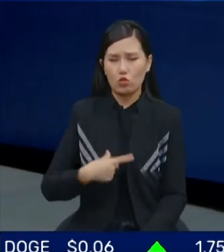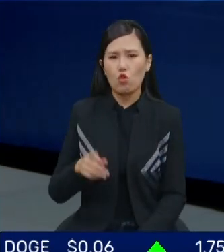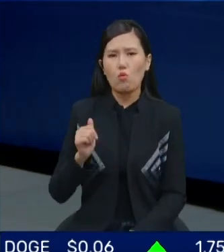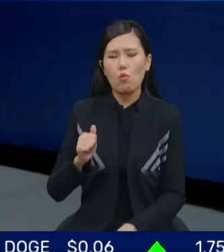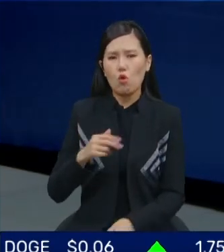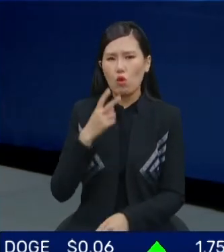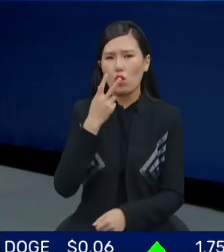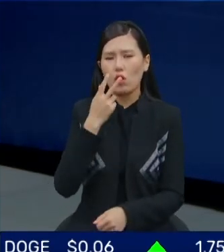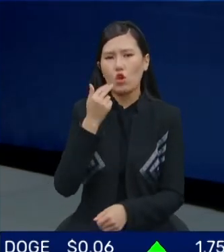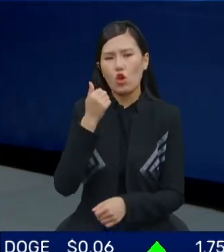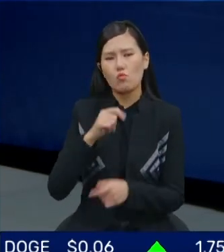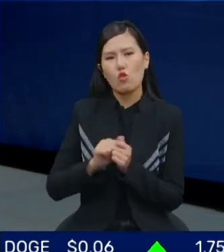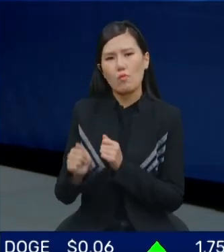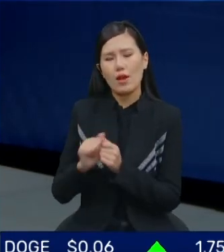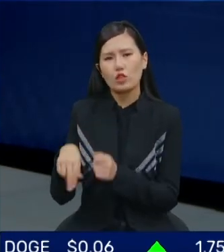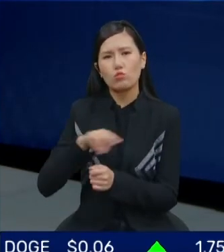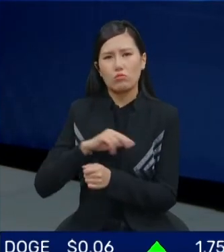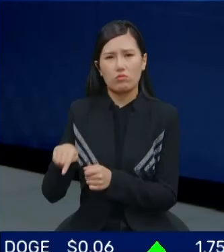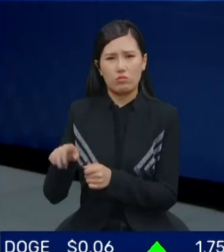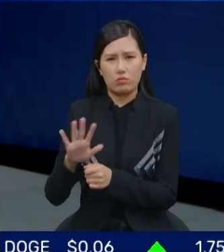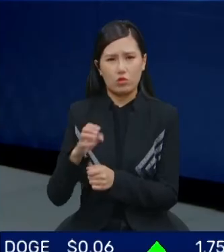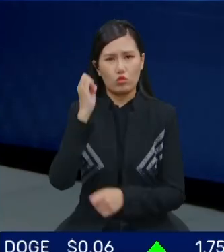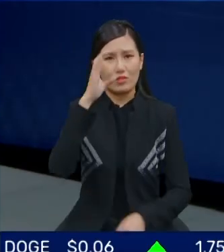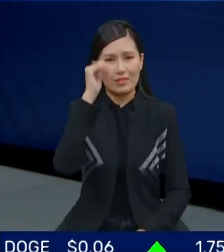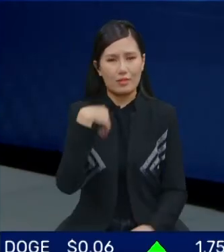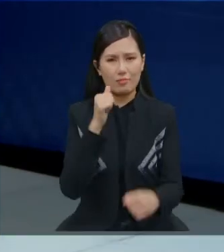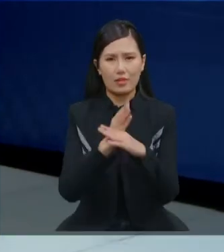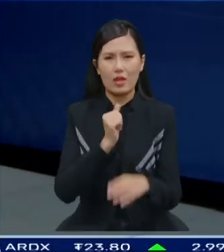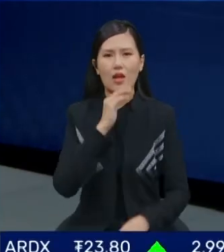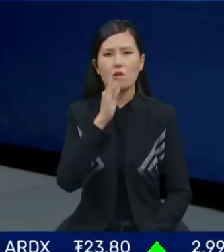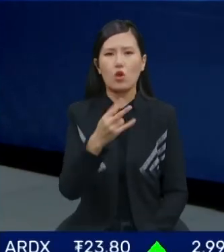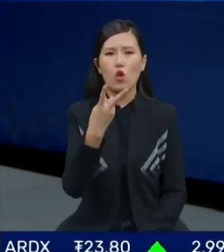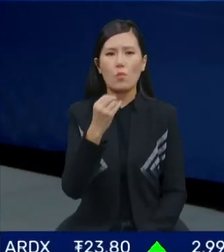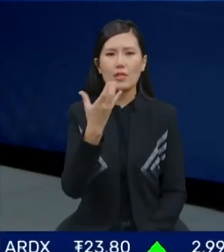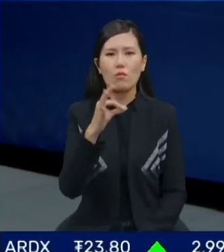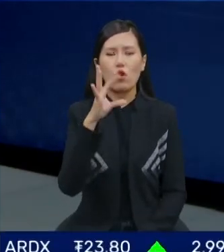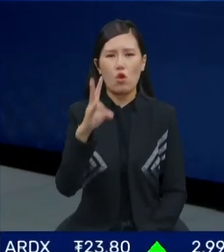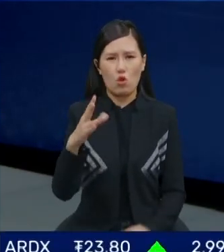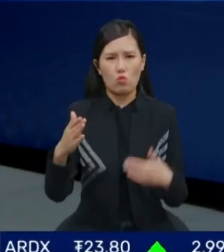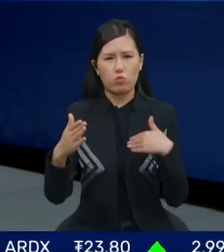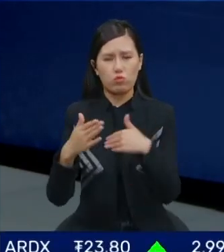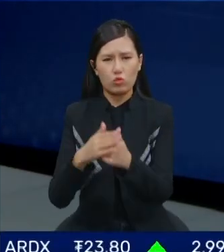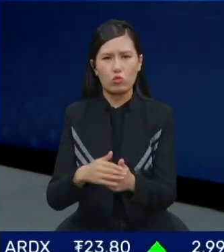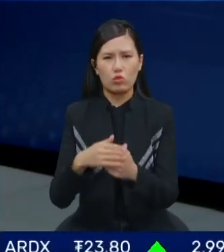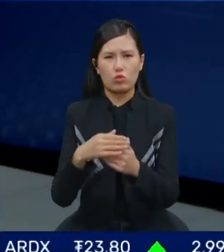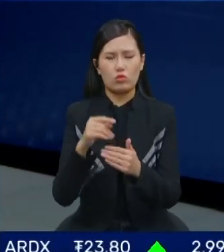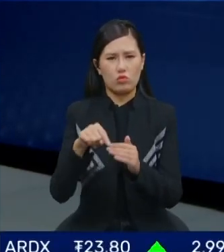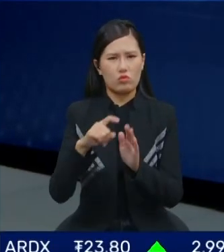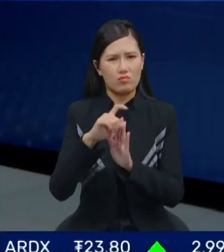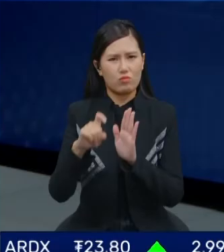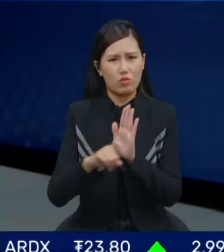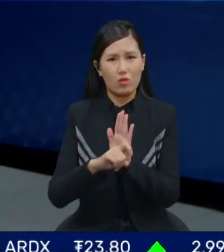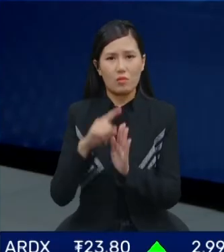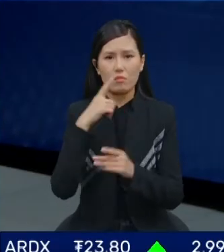мөнгө. Тэгэхээр дахин асууя. Ерөнхий сайдаа 2050 он хүртэлх алсын хараа 25 хөтөлбөр чинь биелэх